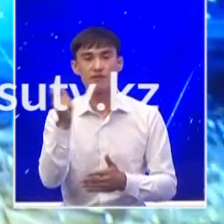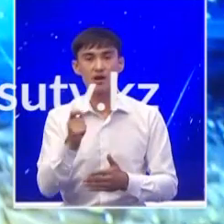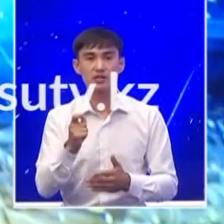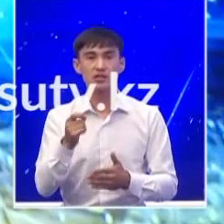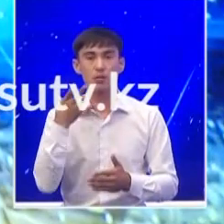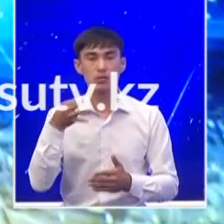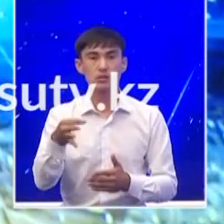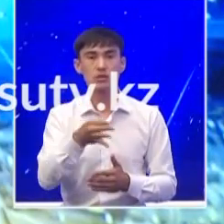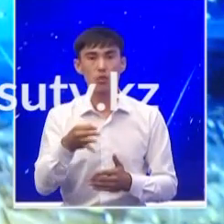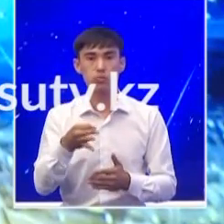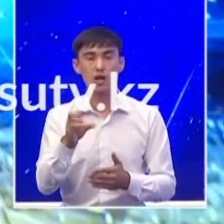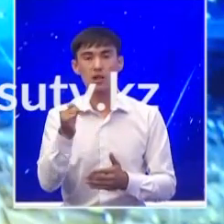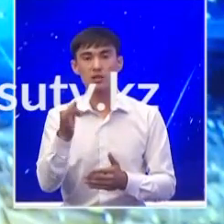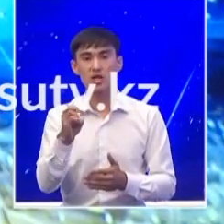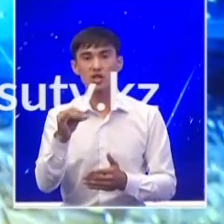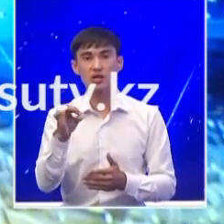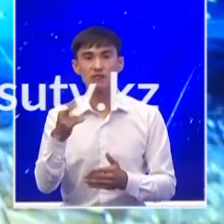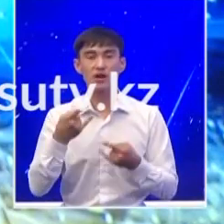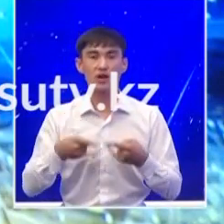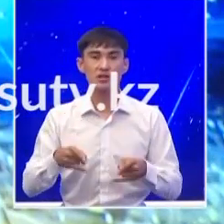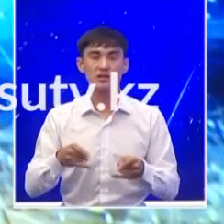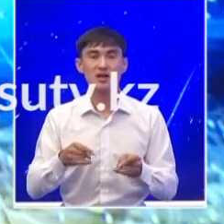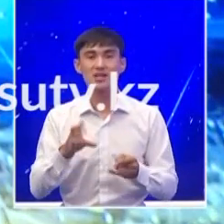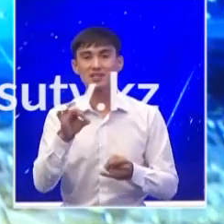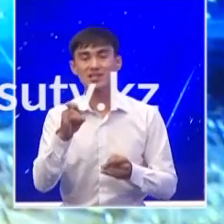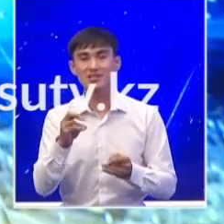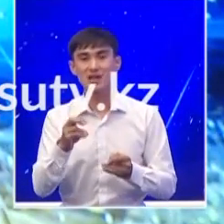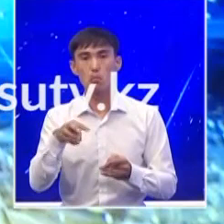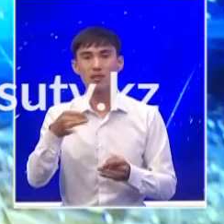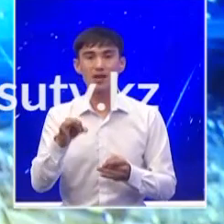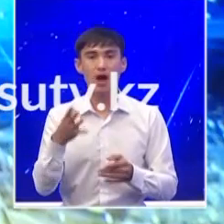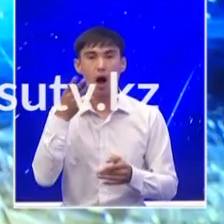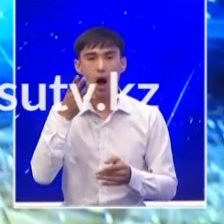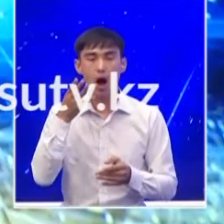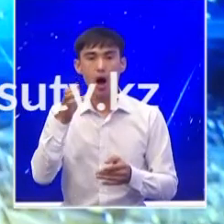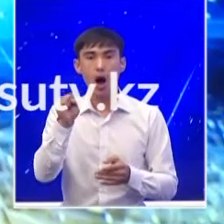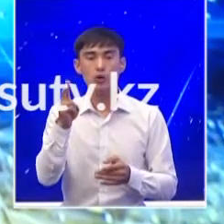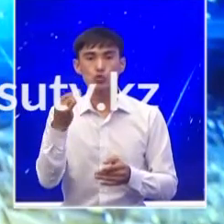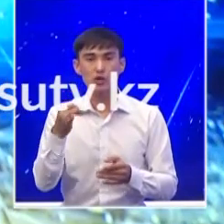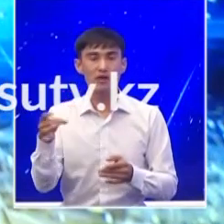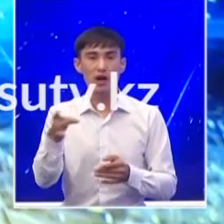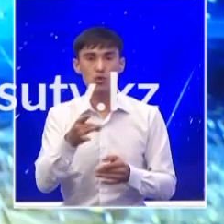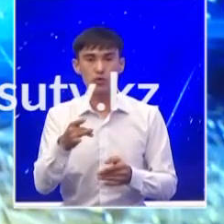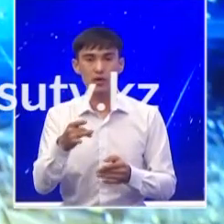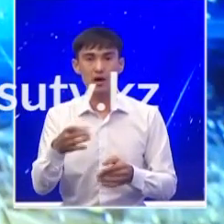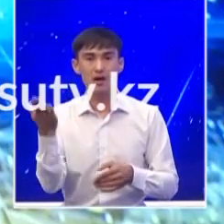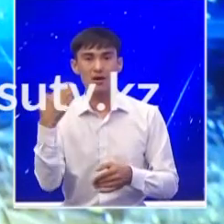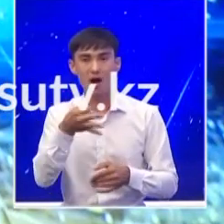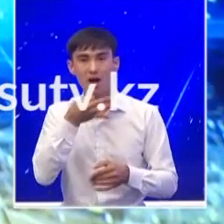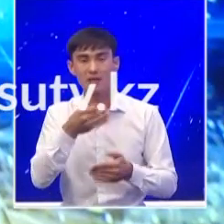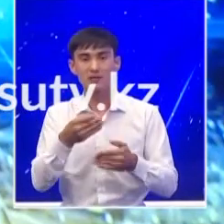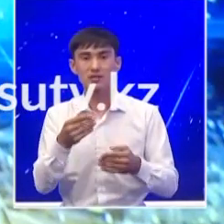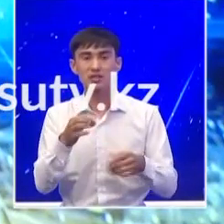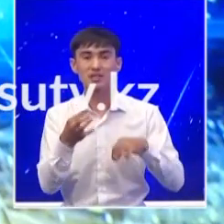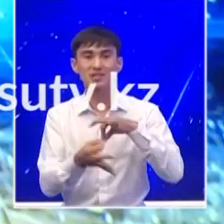Алматинской области. Алтынай Жайнаковна родилась на станции Матай Аксузского района. Рано осталась сиротой, воспитывалась в детском